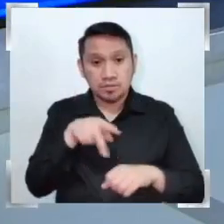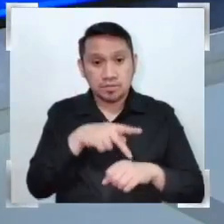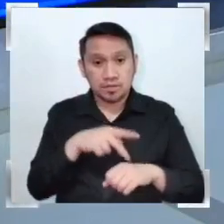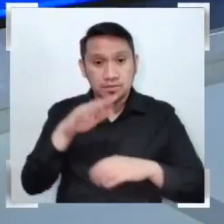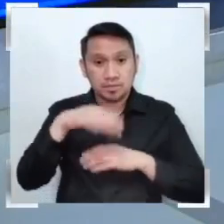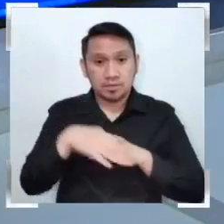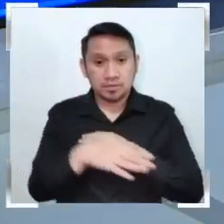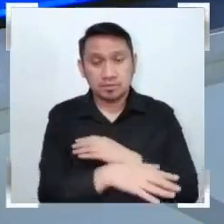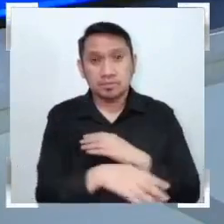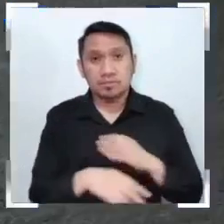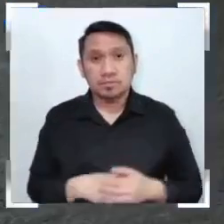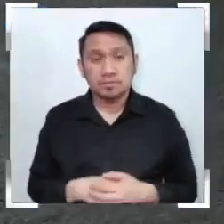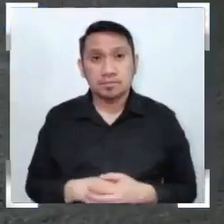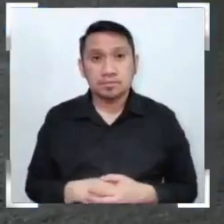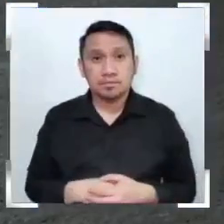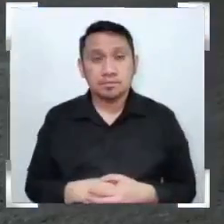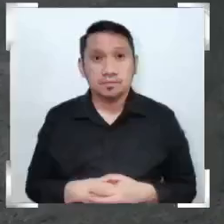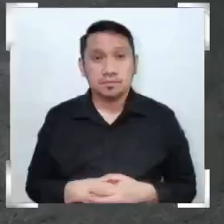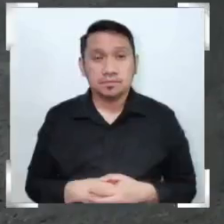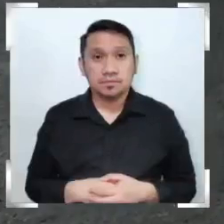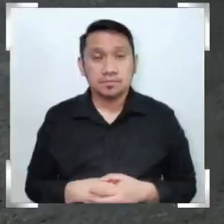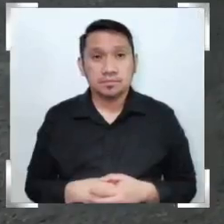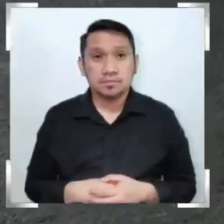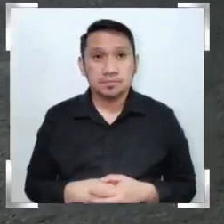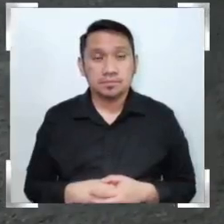Chino Gaston.